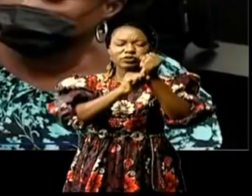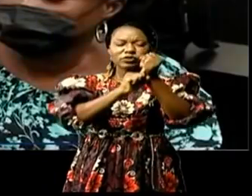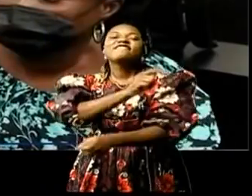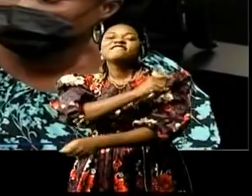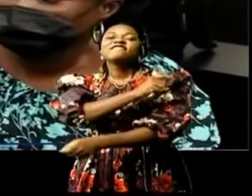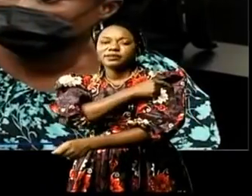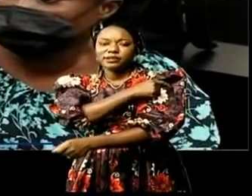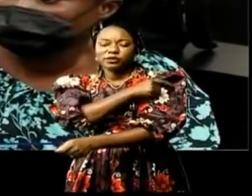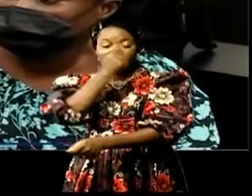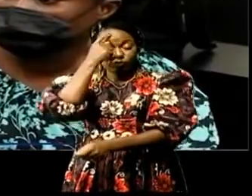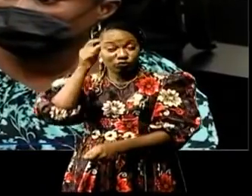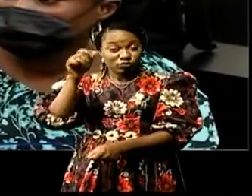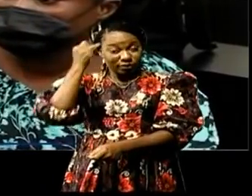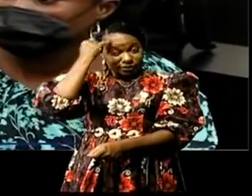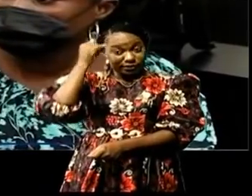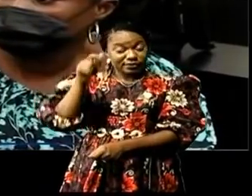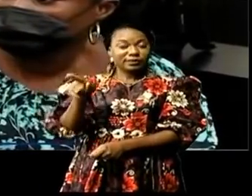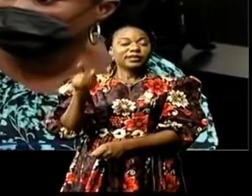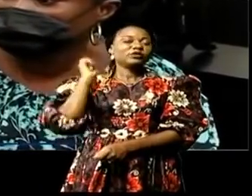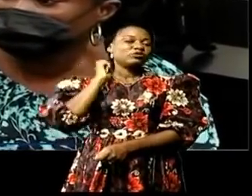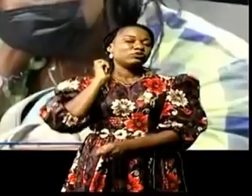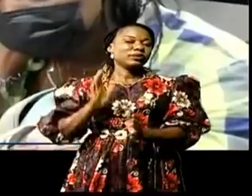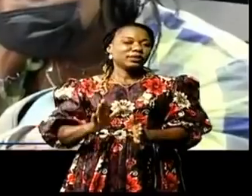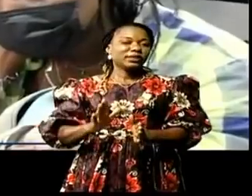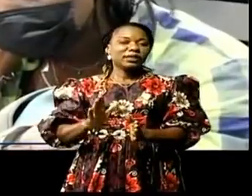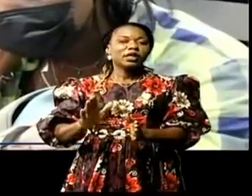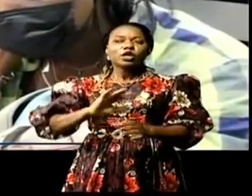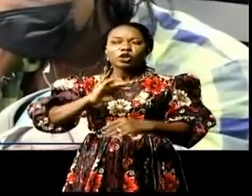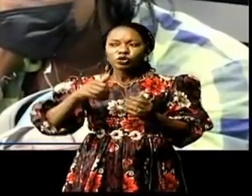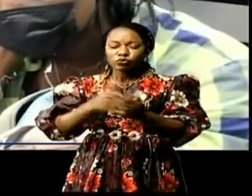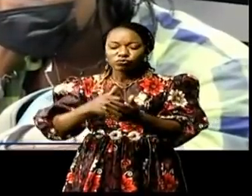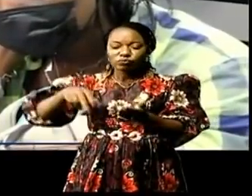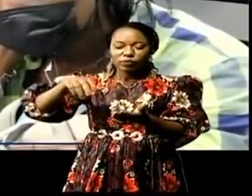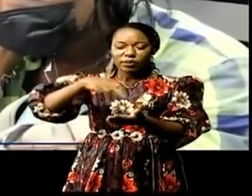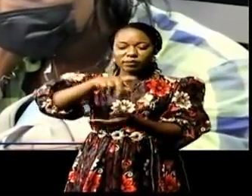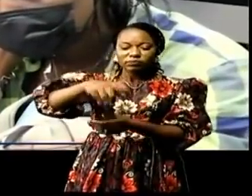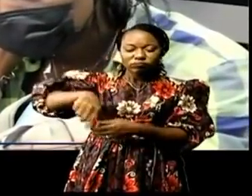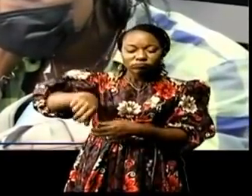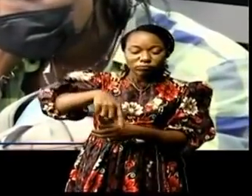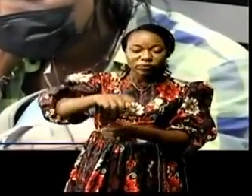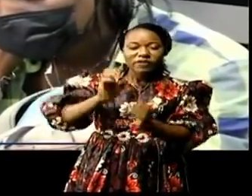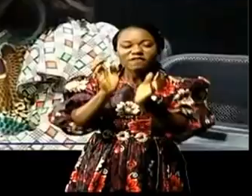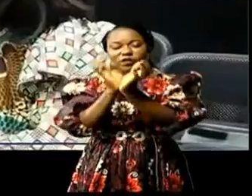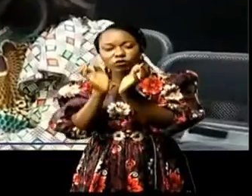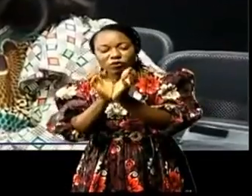À mon avis, hein, tous les ronds-points Victoire,